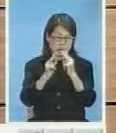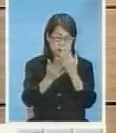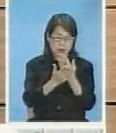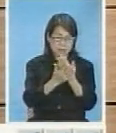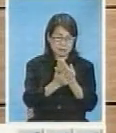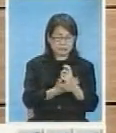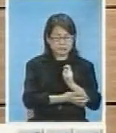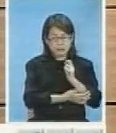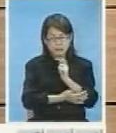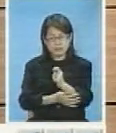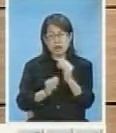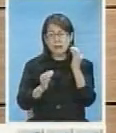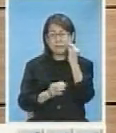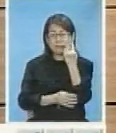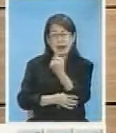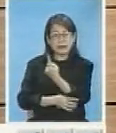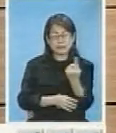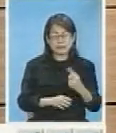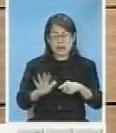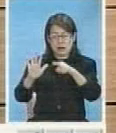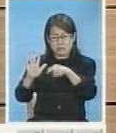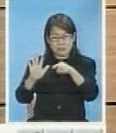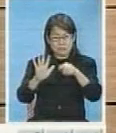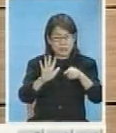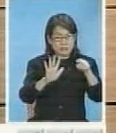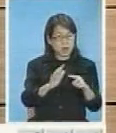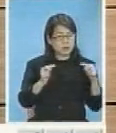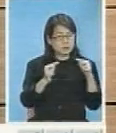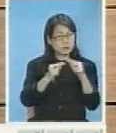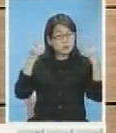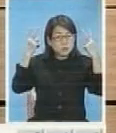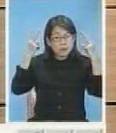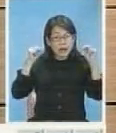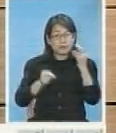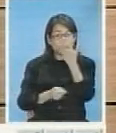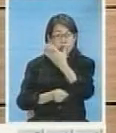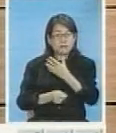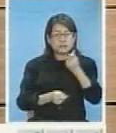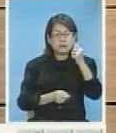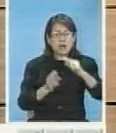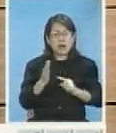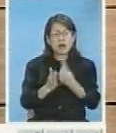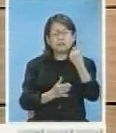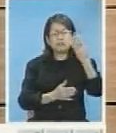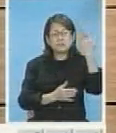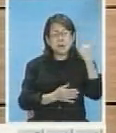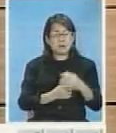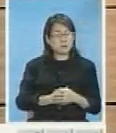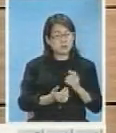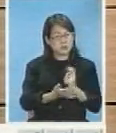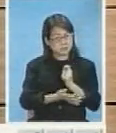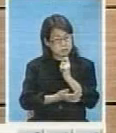5,000 บาทที่ทำในสมัยของรัฐบาลท่านนายกอภิสิทธิ์นั้นท่านจะจ่ายให้พร้อม